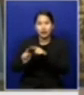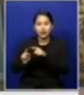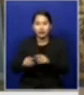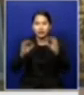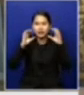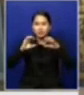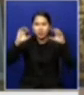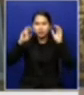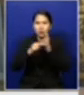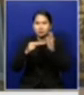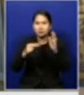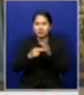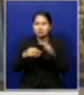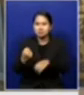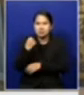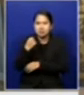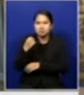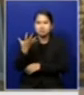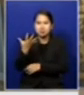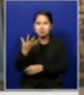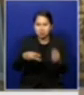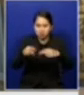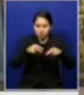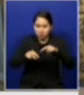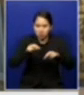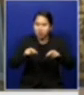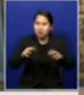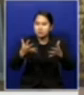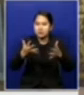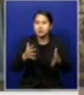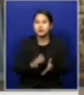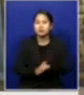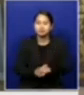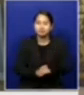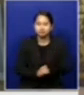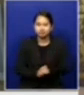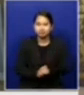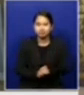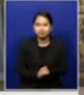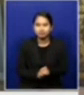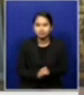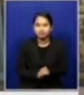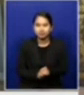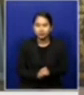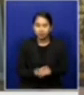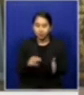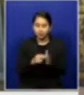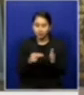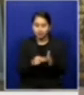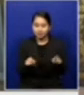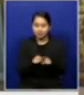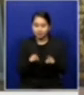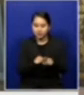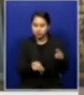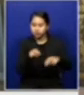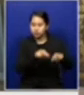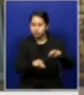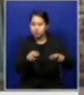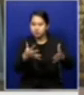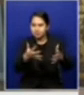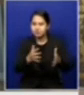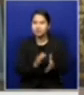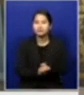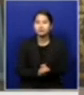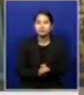มในช่วงแรกไม่ได้ควบคุมไม่ได้มีการที่จะคัดกรองเป็นอย่างดีครับอัน